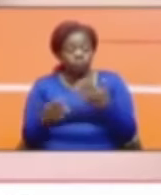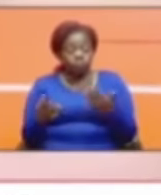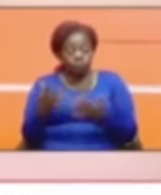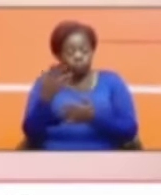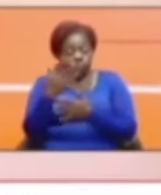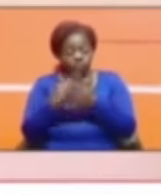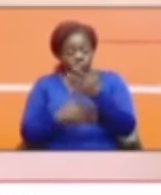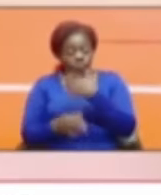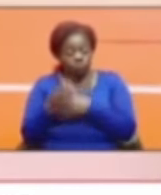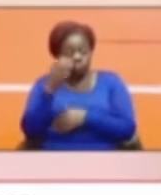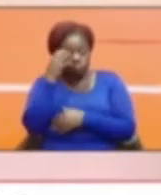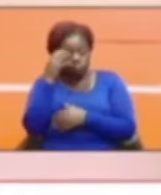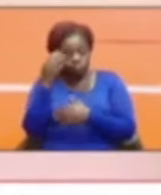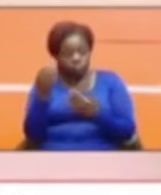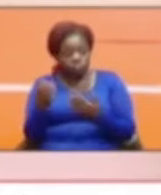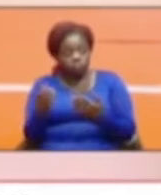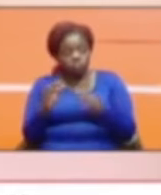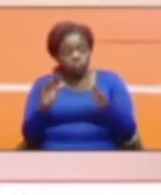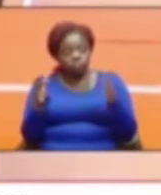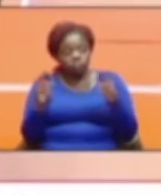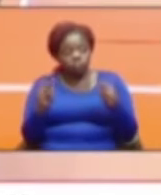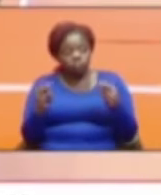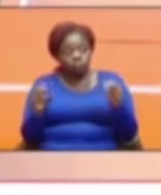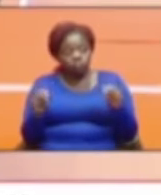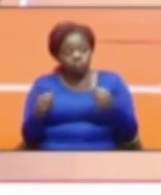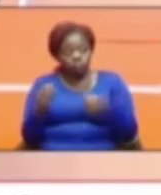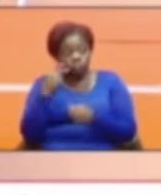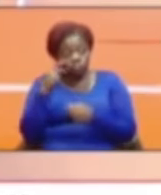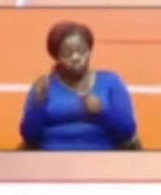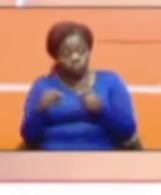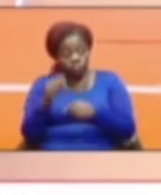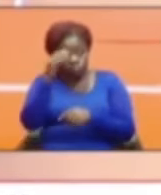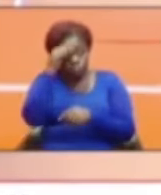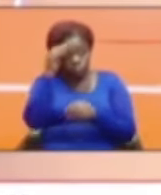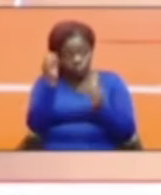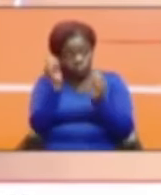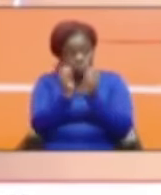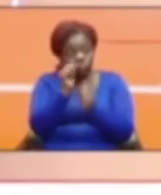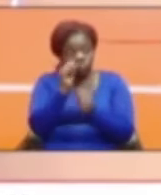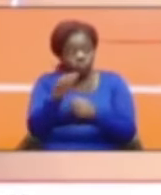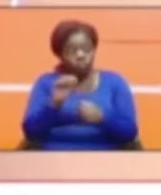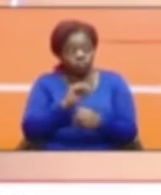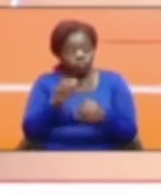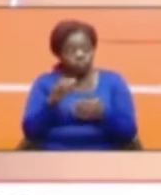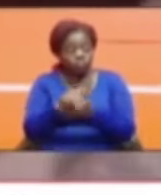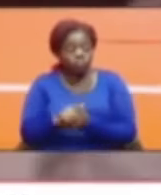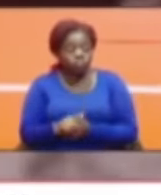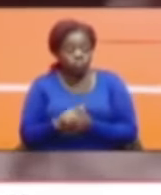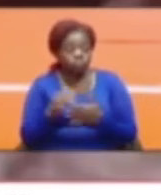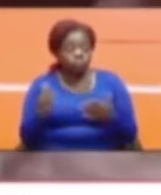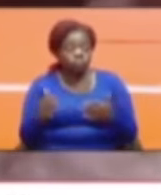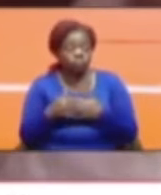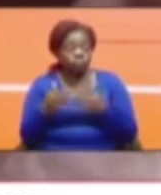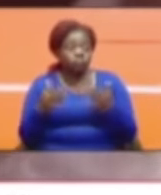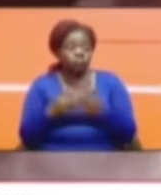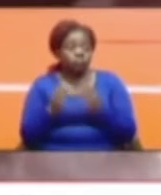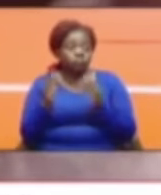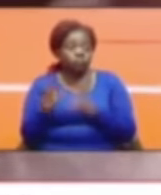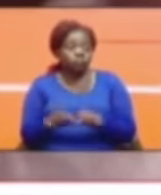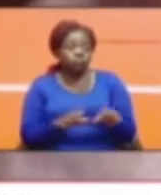musayira nakazi mingala kyasobola kulaba polisi kasanga tya kuti nakandi ne ba medi muongo ne bagula ko musoko